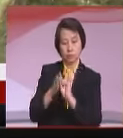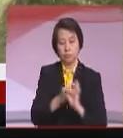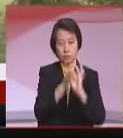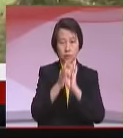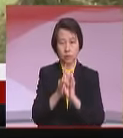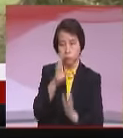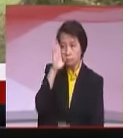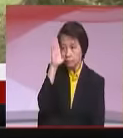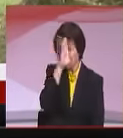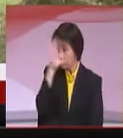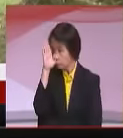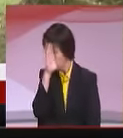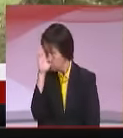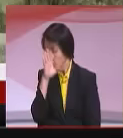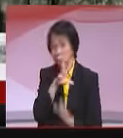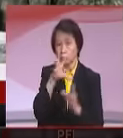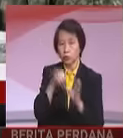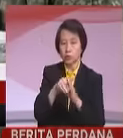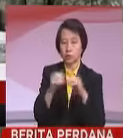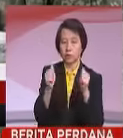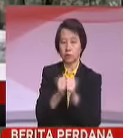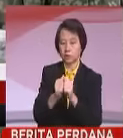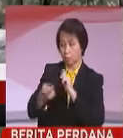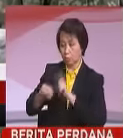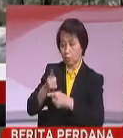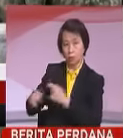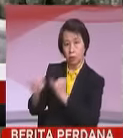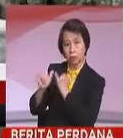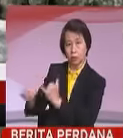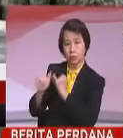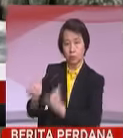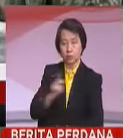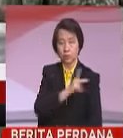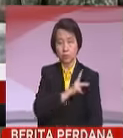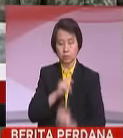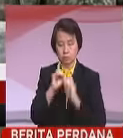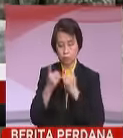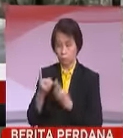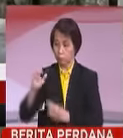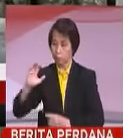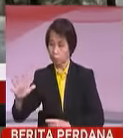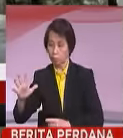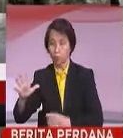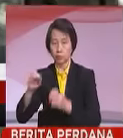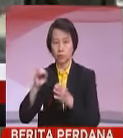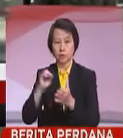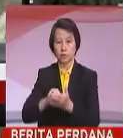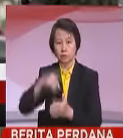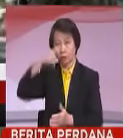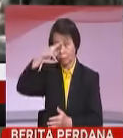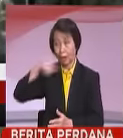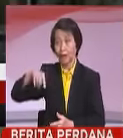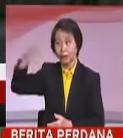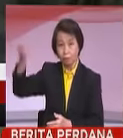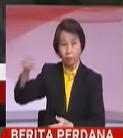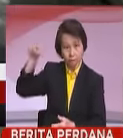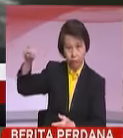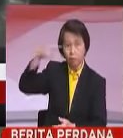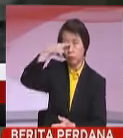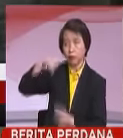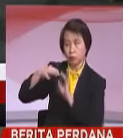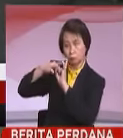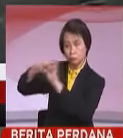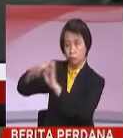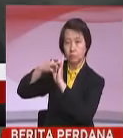secara risikan termasuk dengan rakan sejawat Komander Division ke-5 Infantry Thailand, Major General